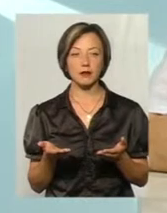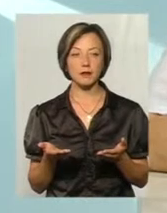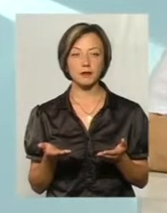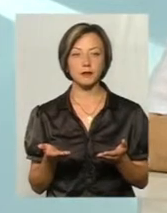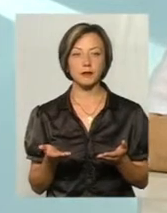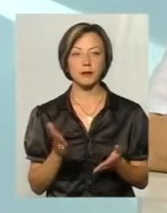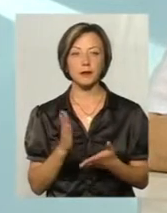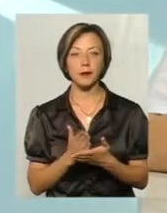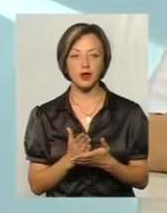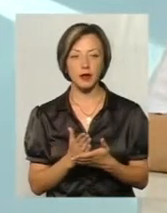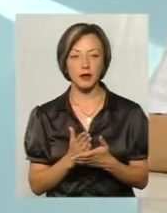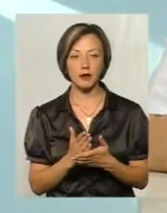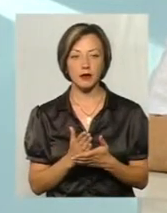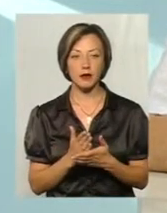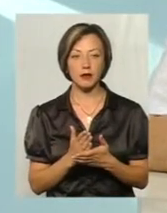Є